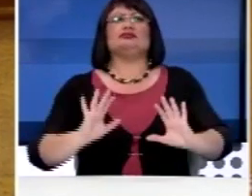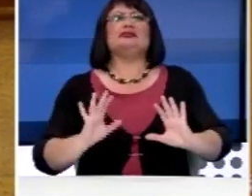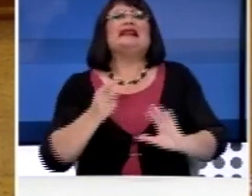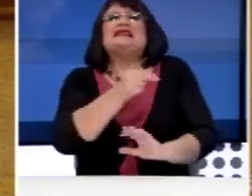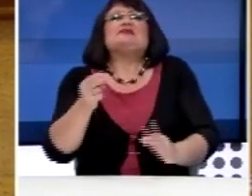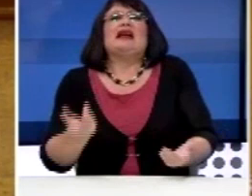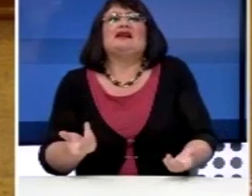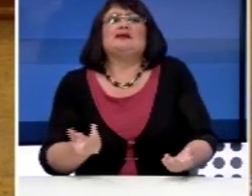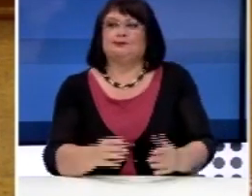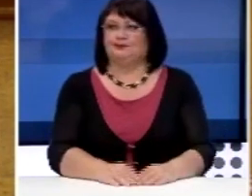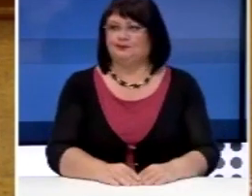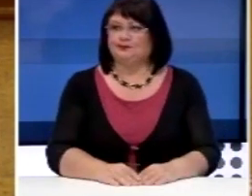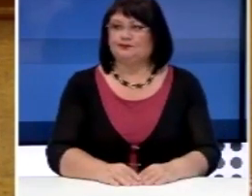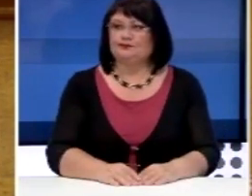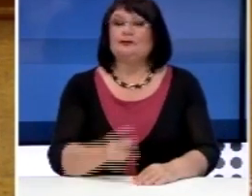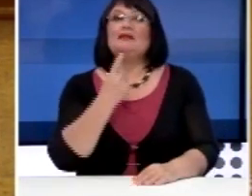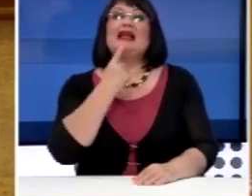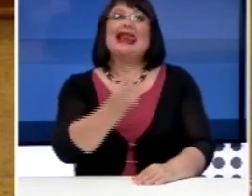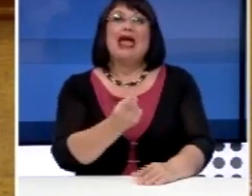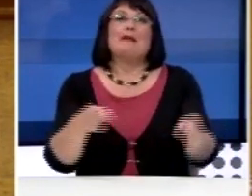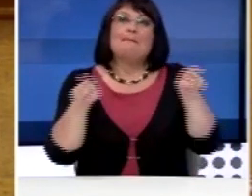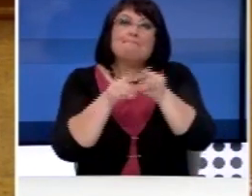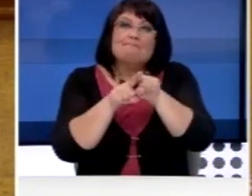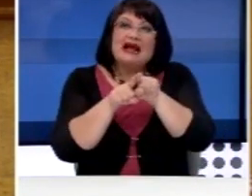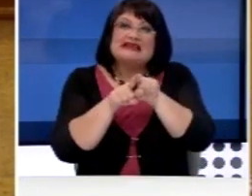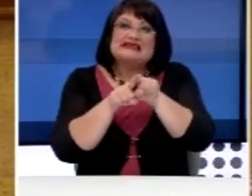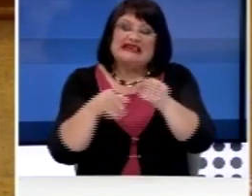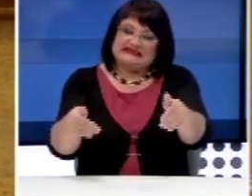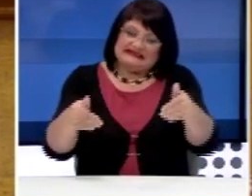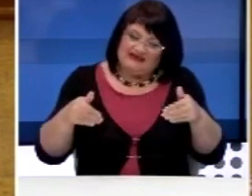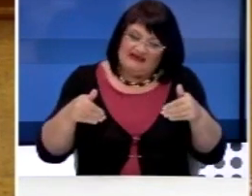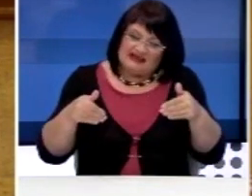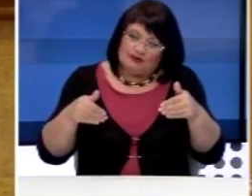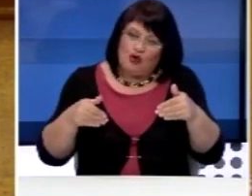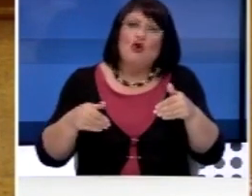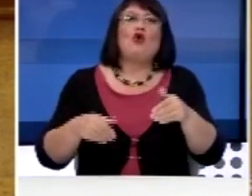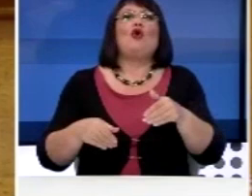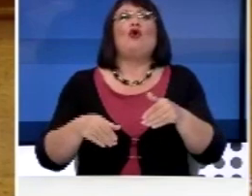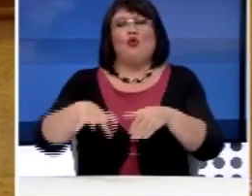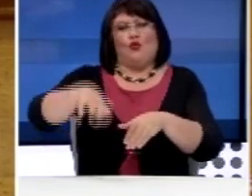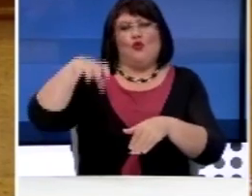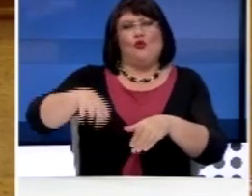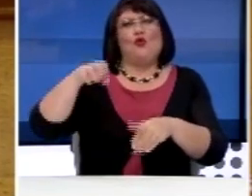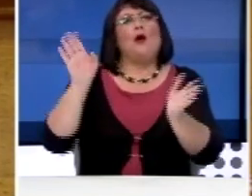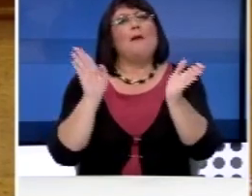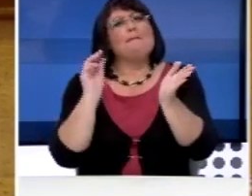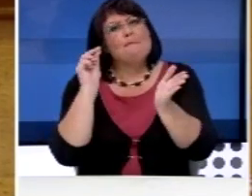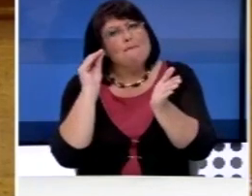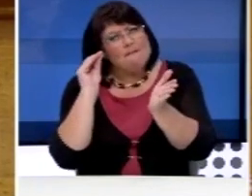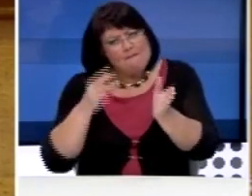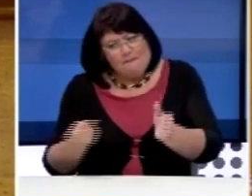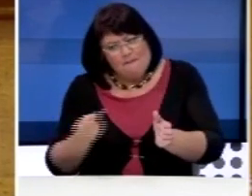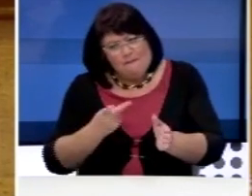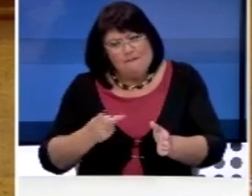κύριοι, όταν μιλάμε για συνεκμετάλλευση και συμβιβασμό, μιλάμε για συνεκμετάλλευση ανάμεσα